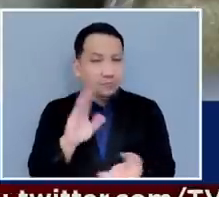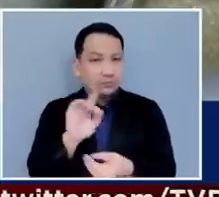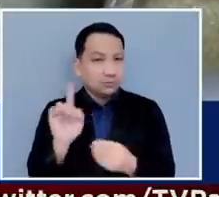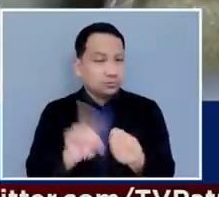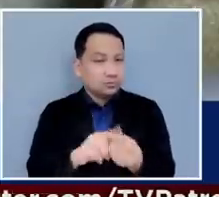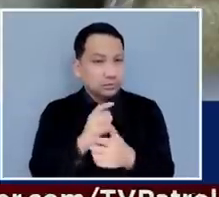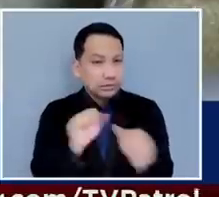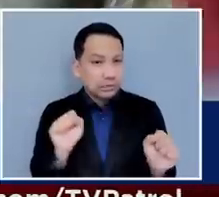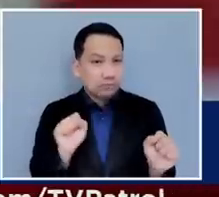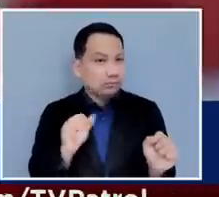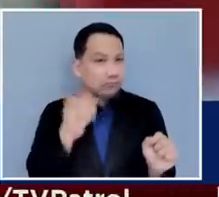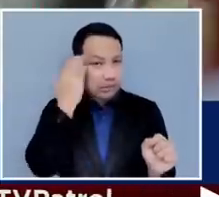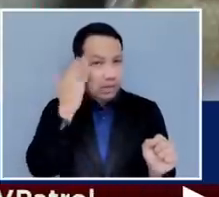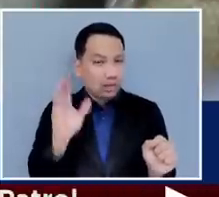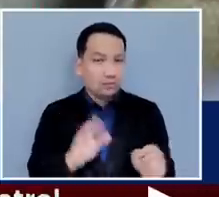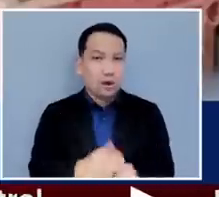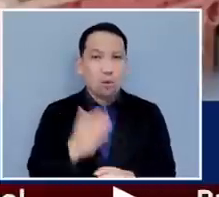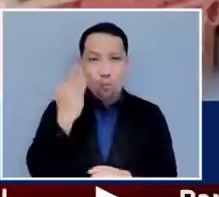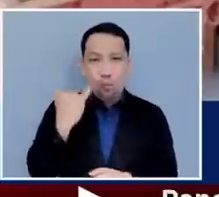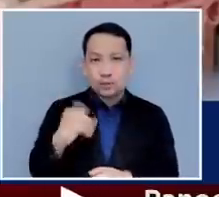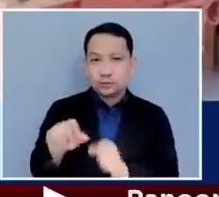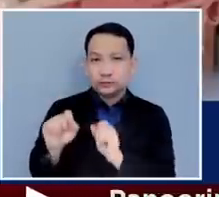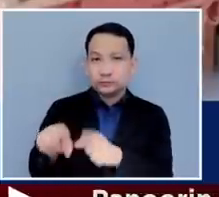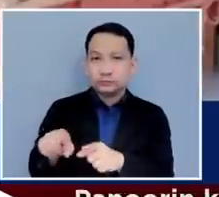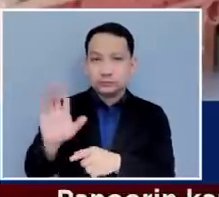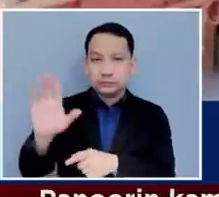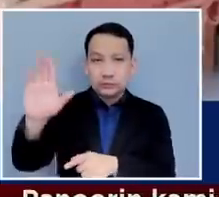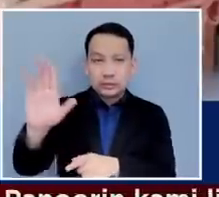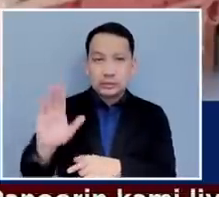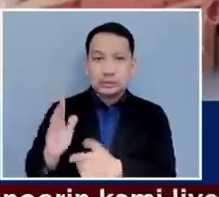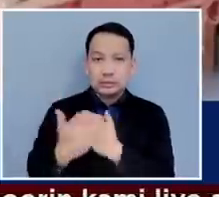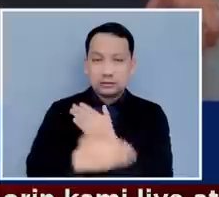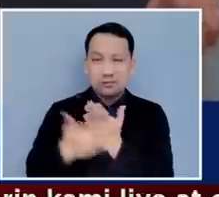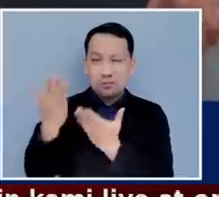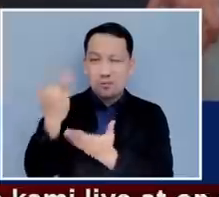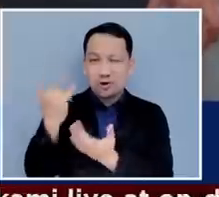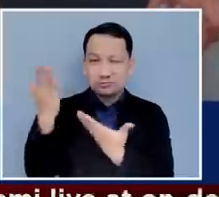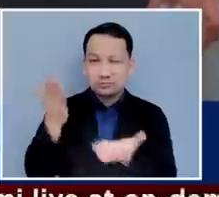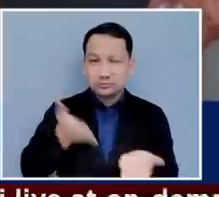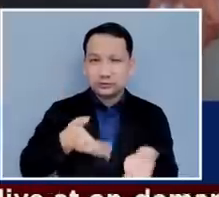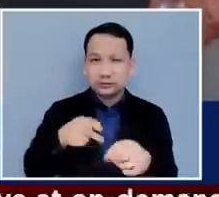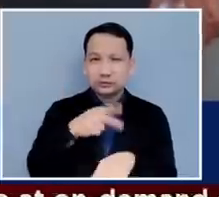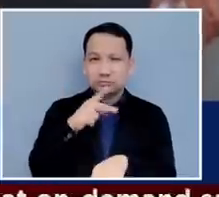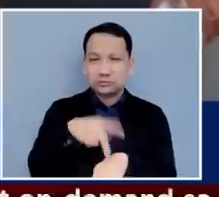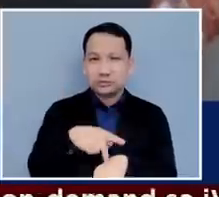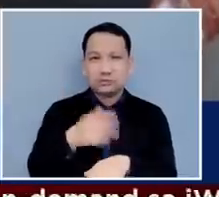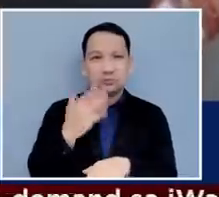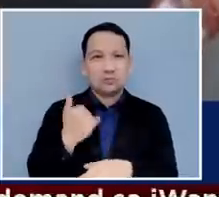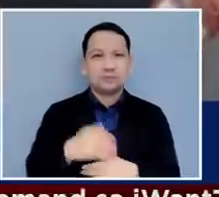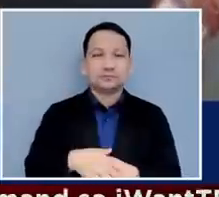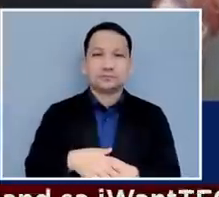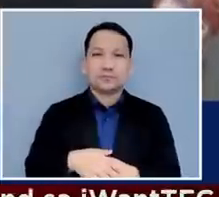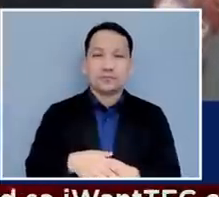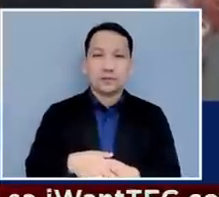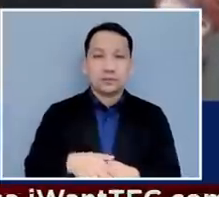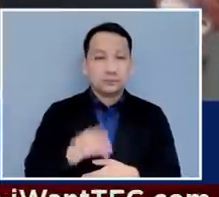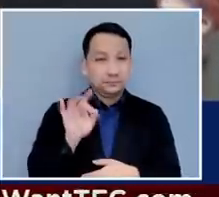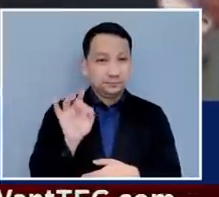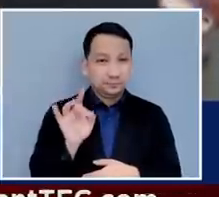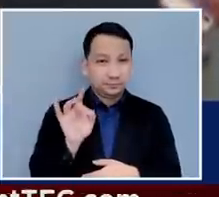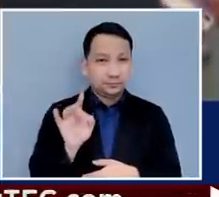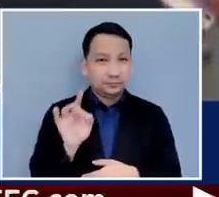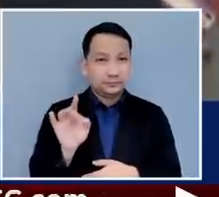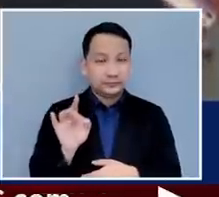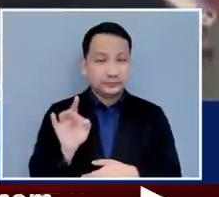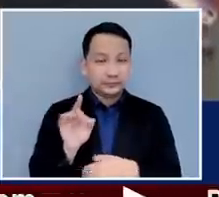bakit hindi binenta dun sa bansa nila? Bakit tinala dito sa ating bansa? Nasa 80,000 sako ng